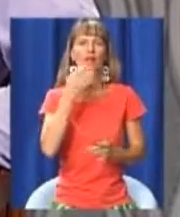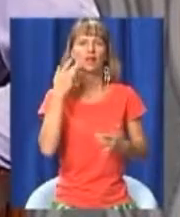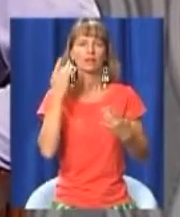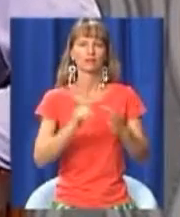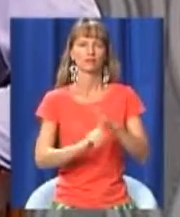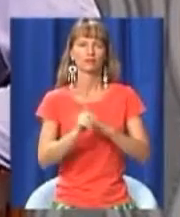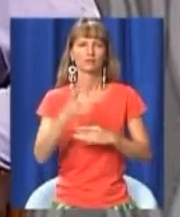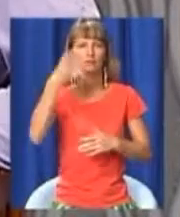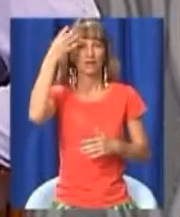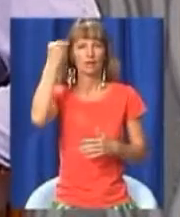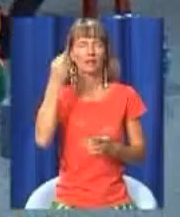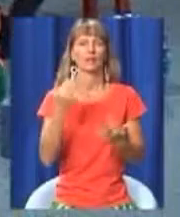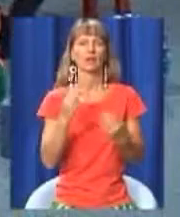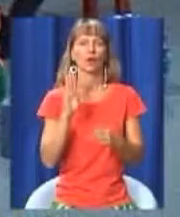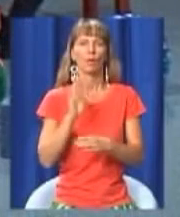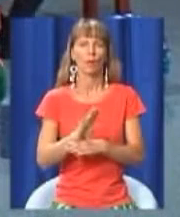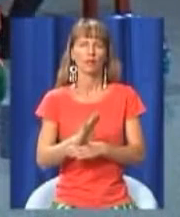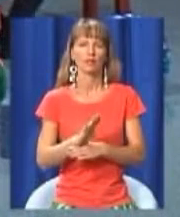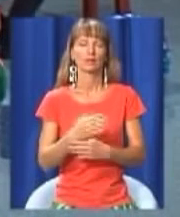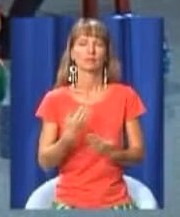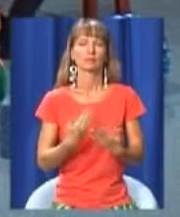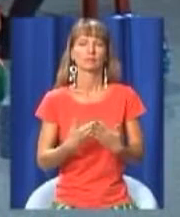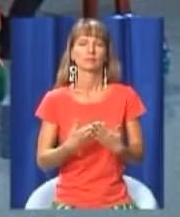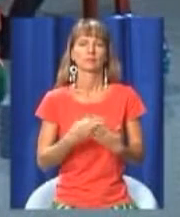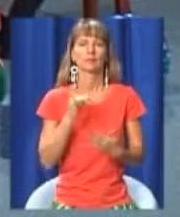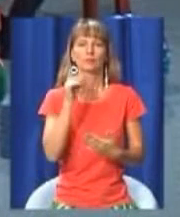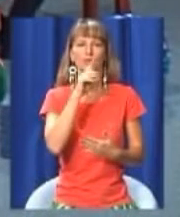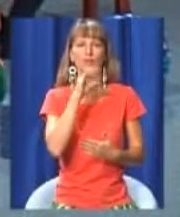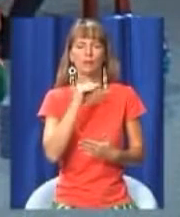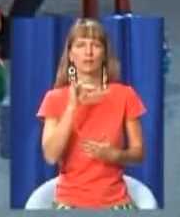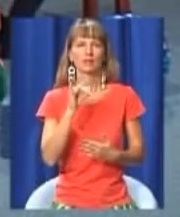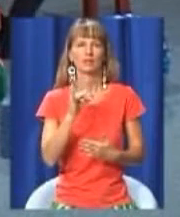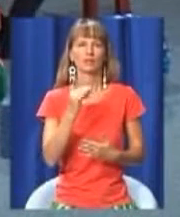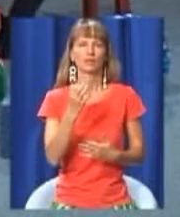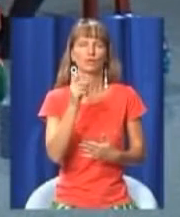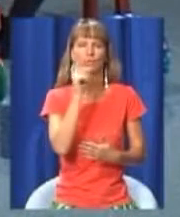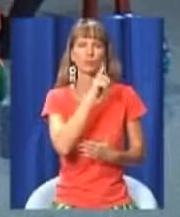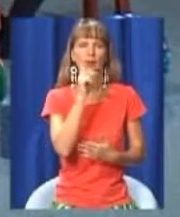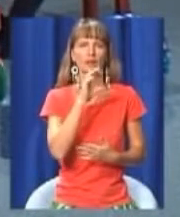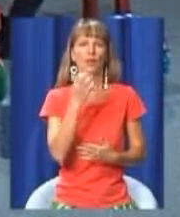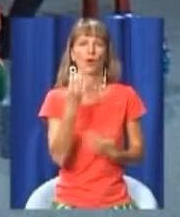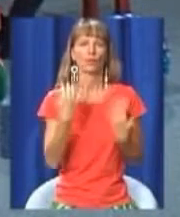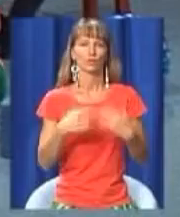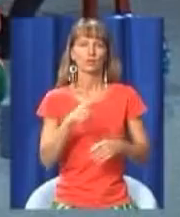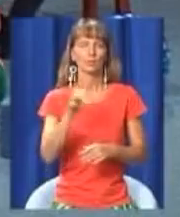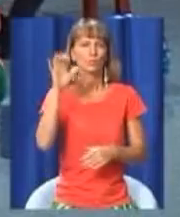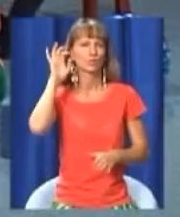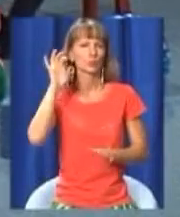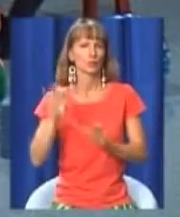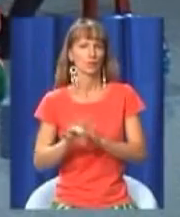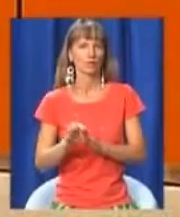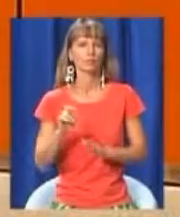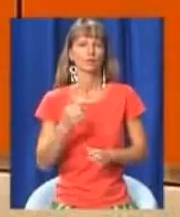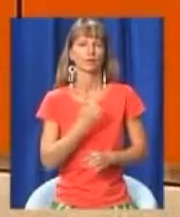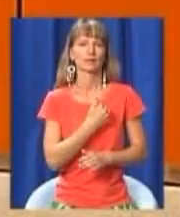починає засвоювати деякі команди. Тобто навіть начебто і цуценя, і невеличкий, ще зовсім малесеньке, а вже слухає тебе. Хотіла б собі такого